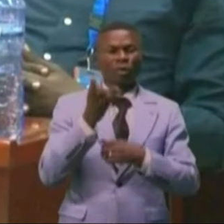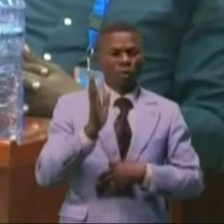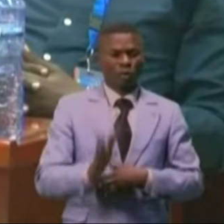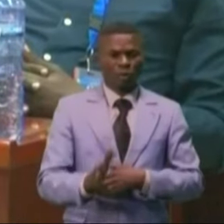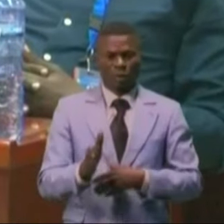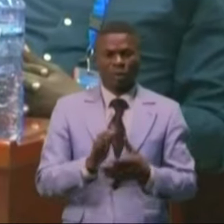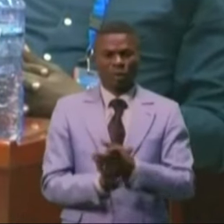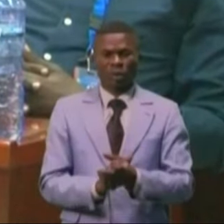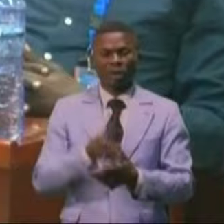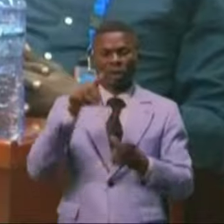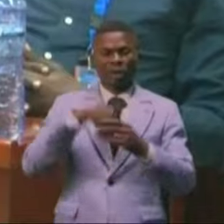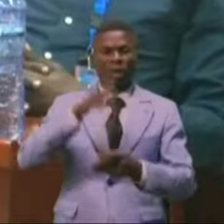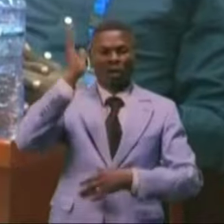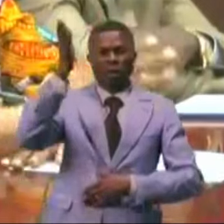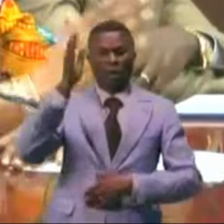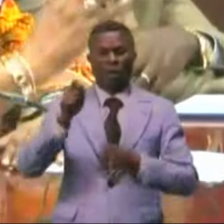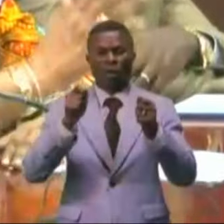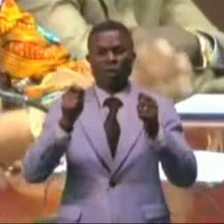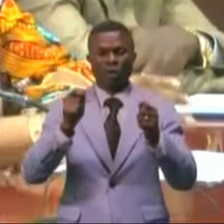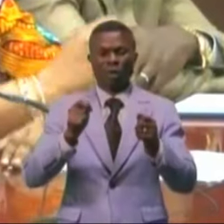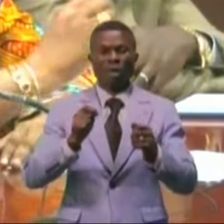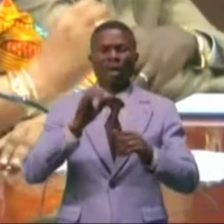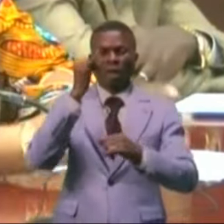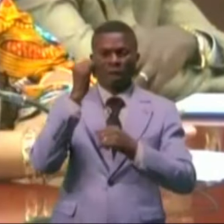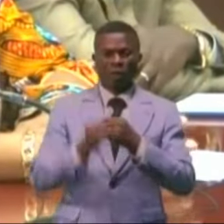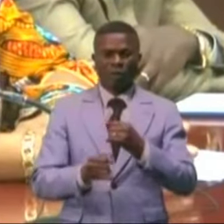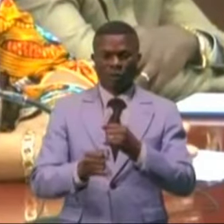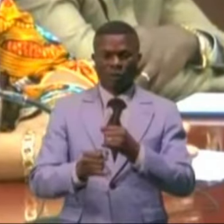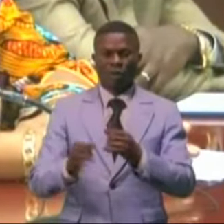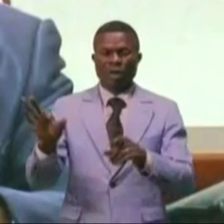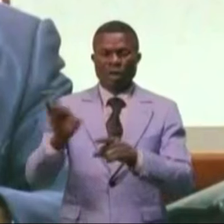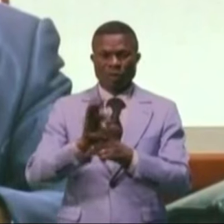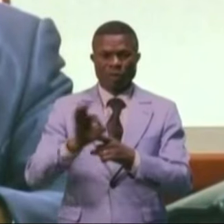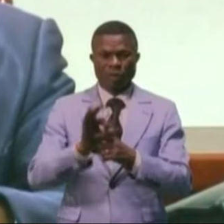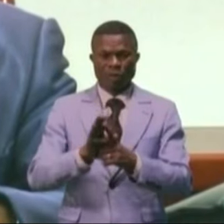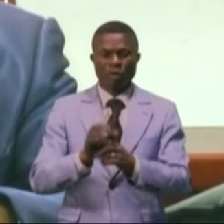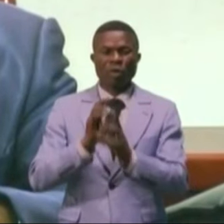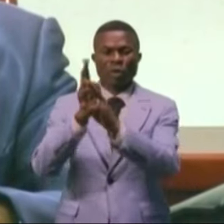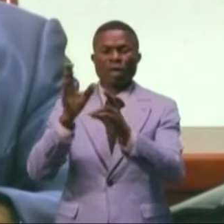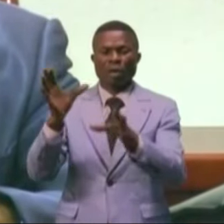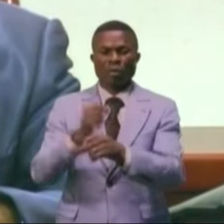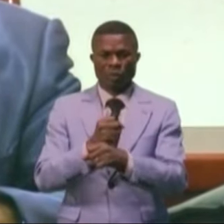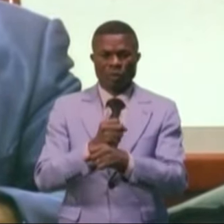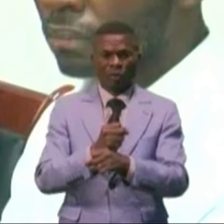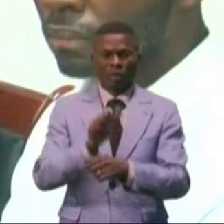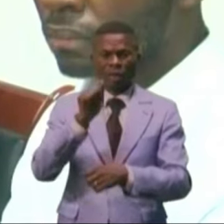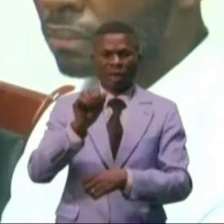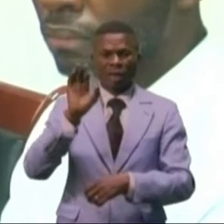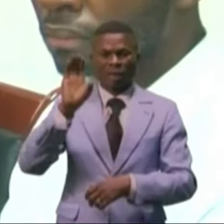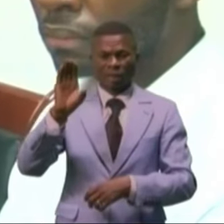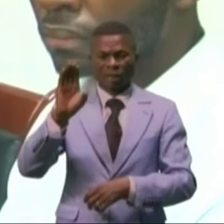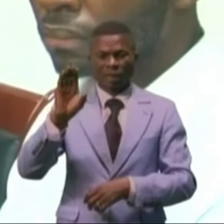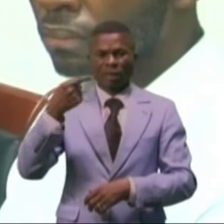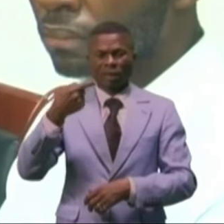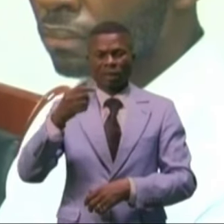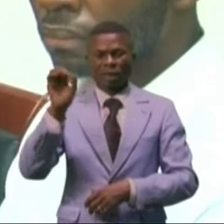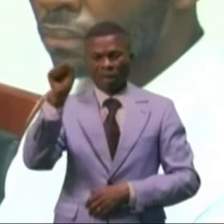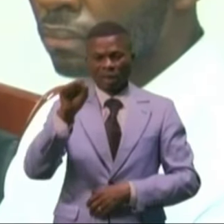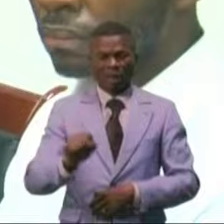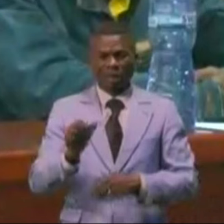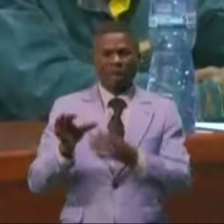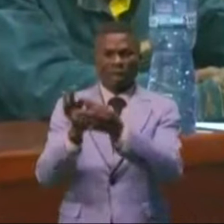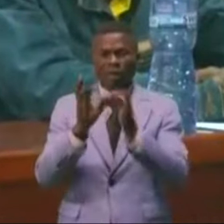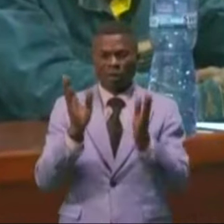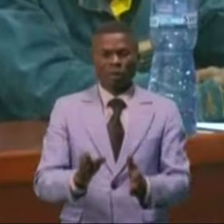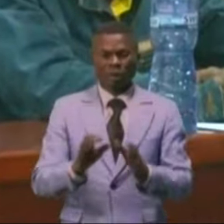cours d'une conférence de presse à l'issue de l'atelier des restitutions de l'ACGS et la coordination de